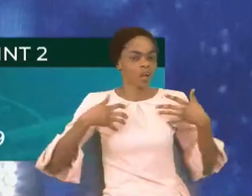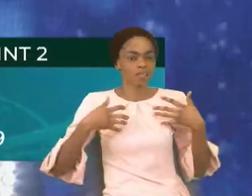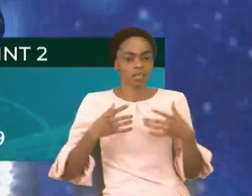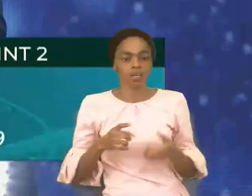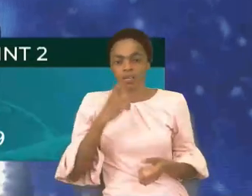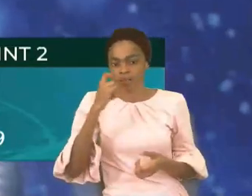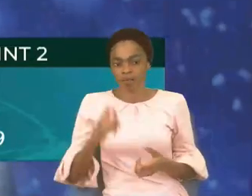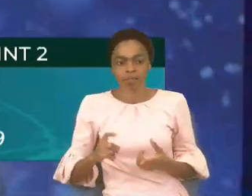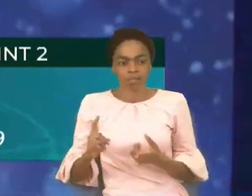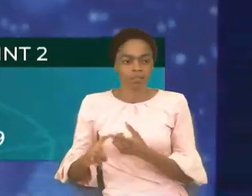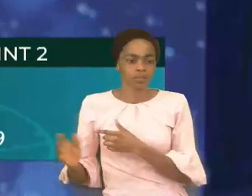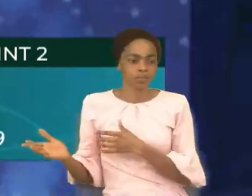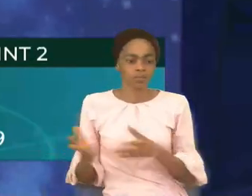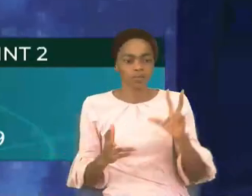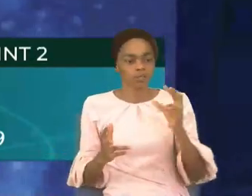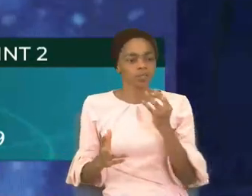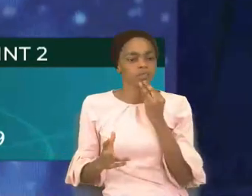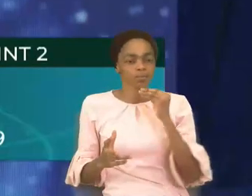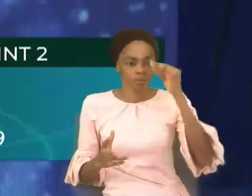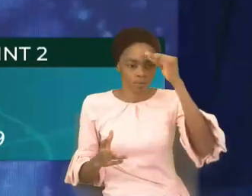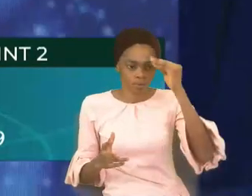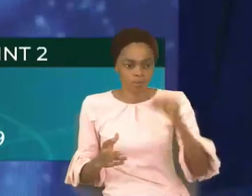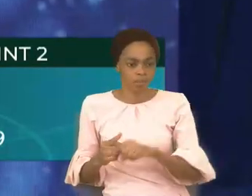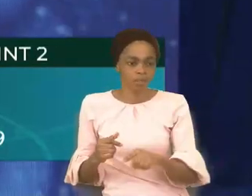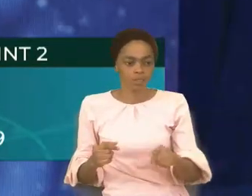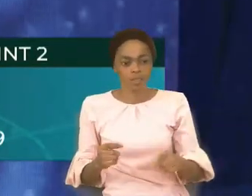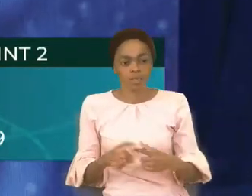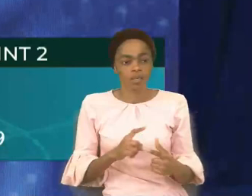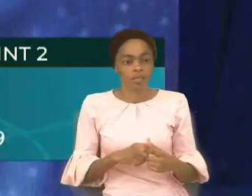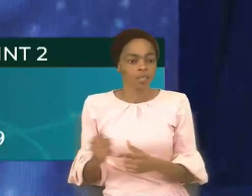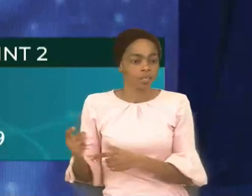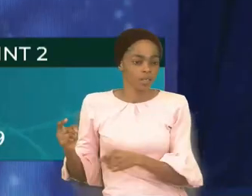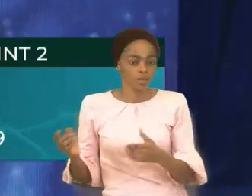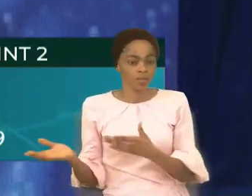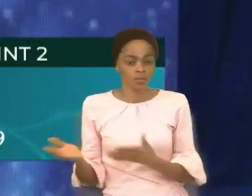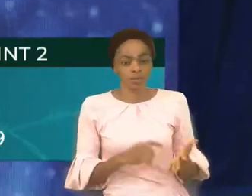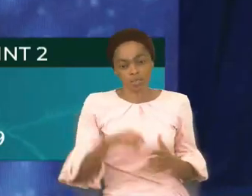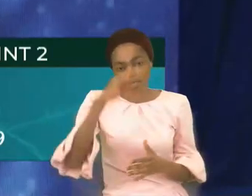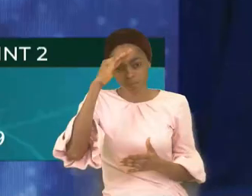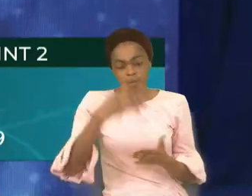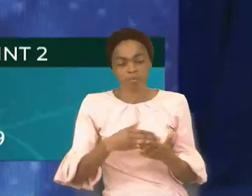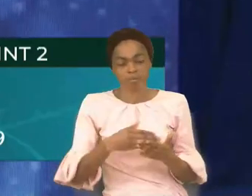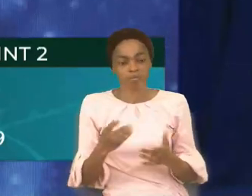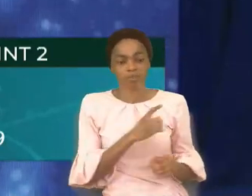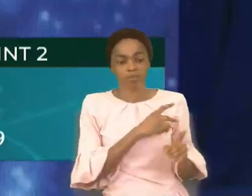qu'on amena Shadrach, Meshach et Abednego, et ces hommes furent amenés devant le roi. Verset